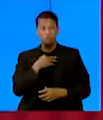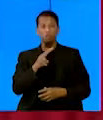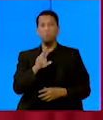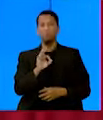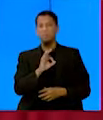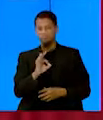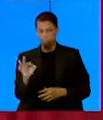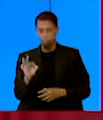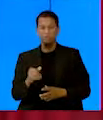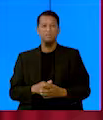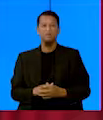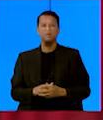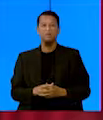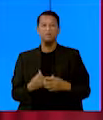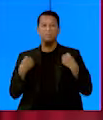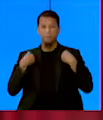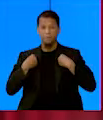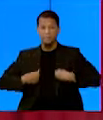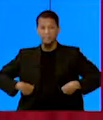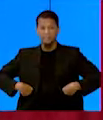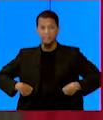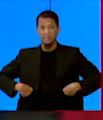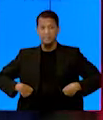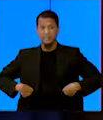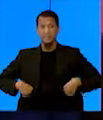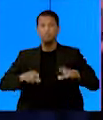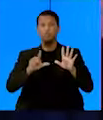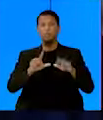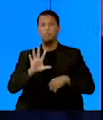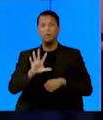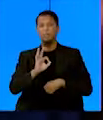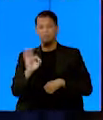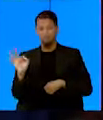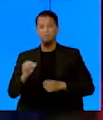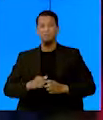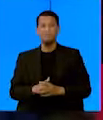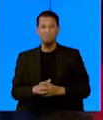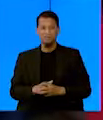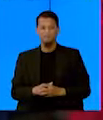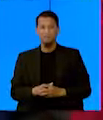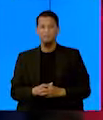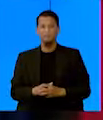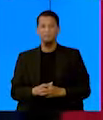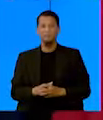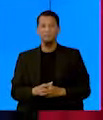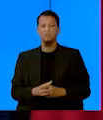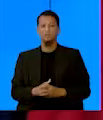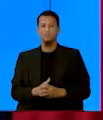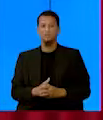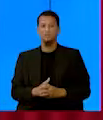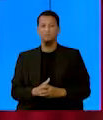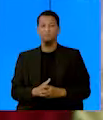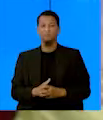Oke, blazer secakep ini cuma 75.000, pemirsa. Wow, cocok nggak? Bu,